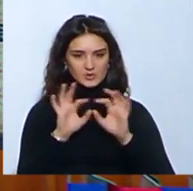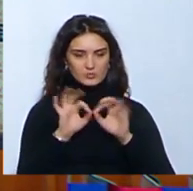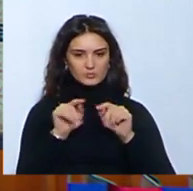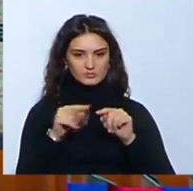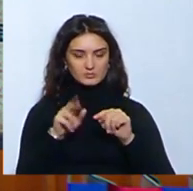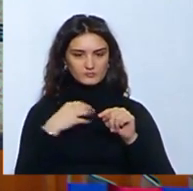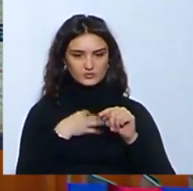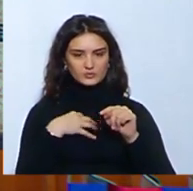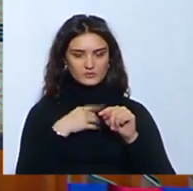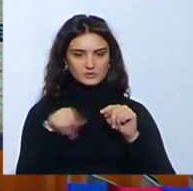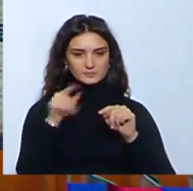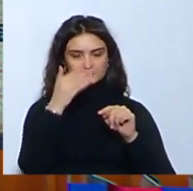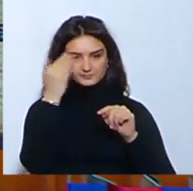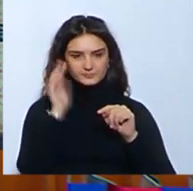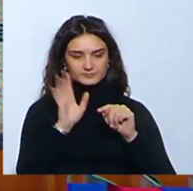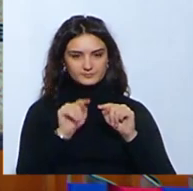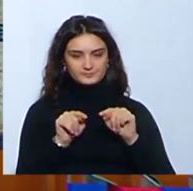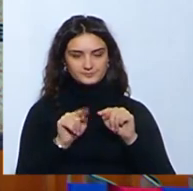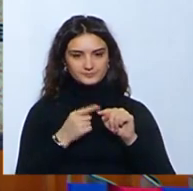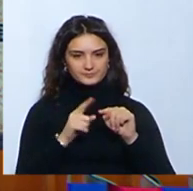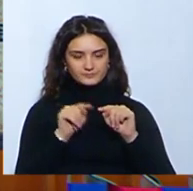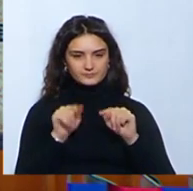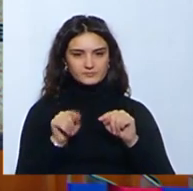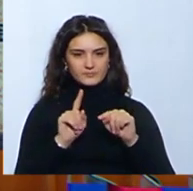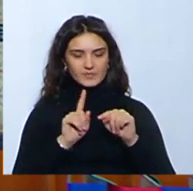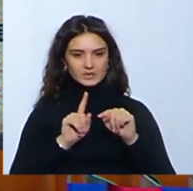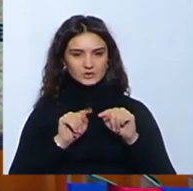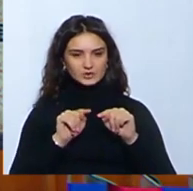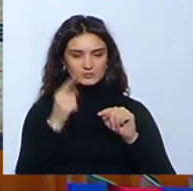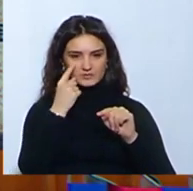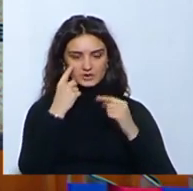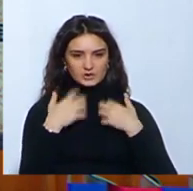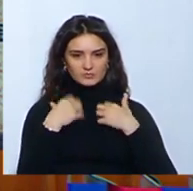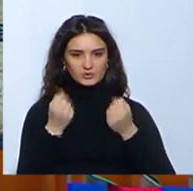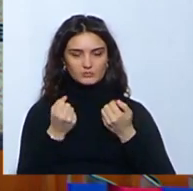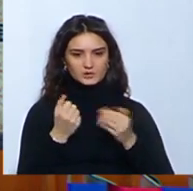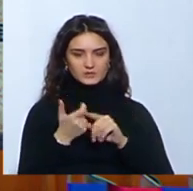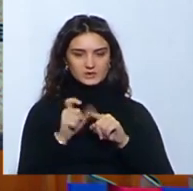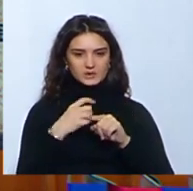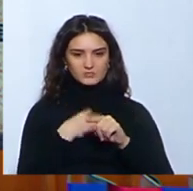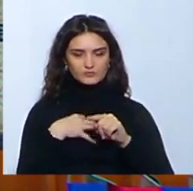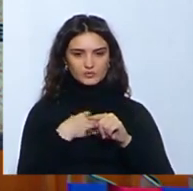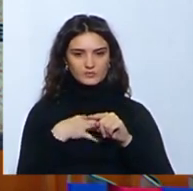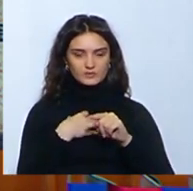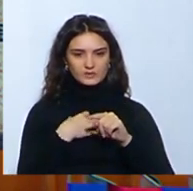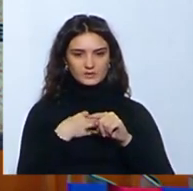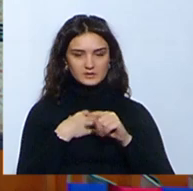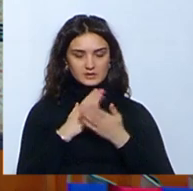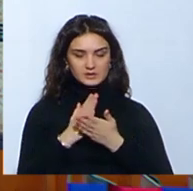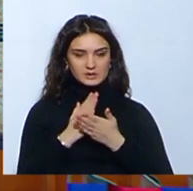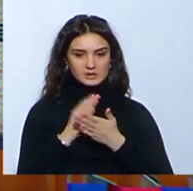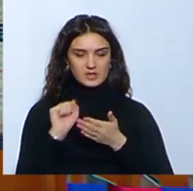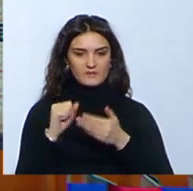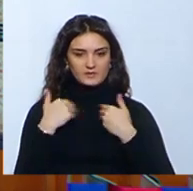მნიშვნელოვანია. არ დაგავიწყდეთ ის ფაქტი, რომ თვალის ჯანმრთელობისათვის ძალიან მნიშვნელოვანი გახლავთ